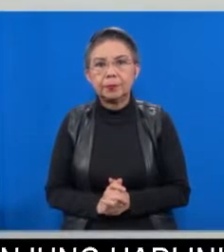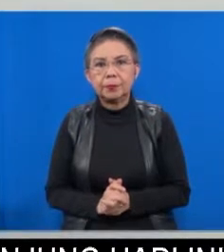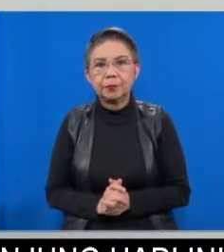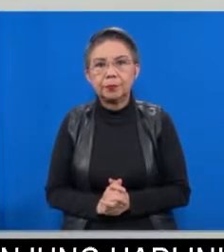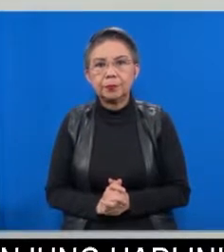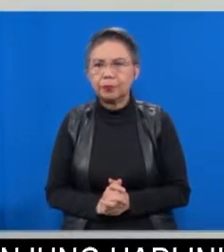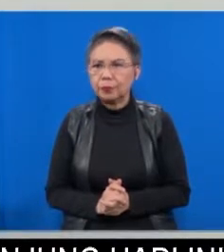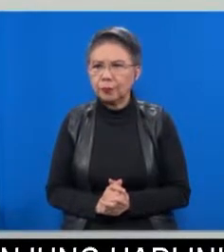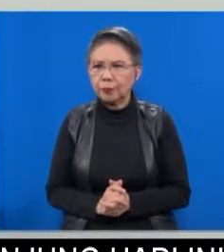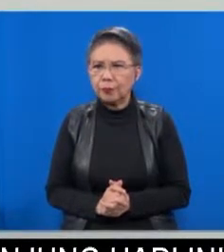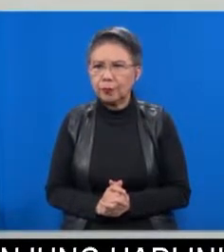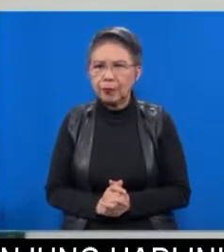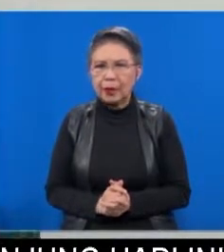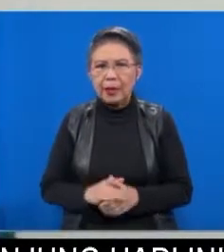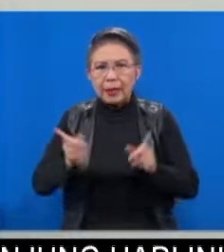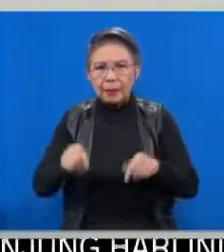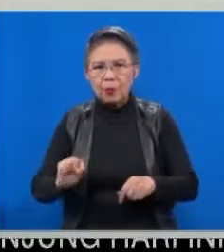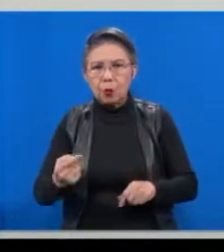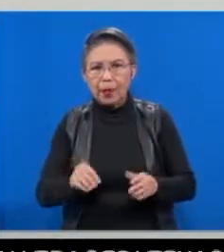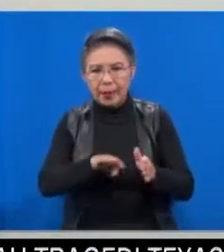Saat di perairan, kemudian